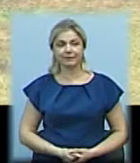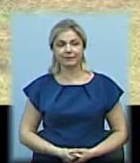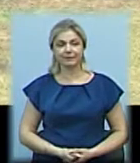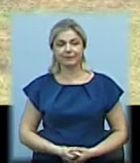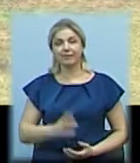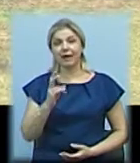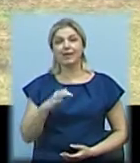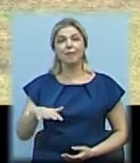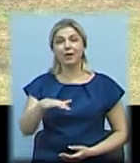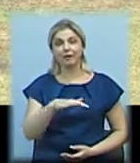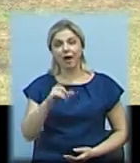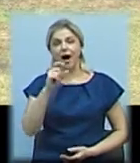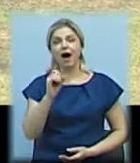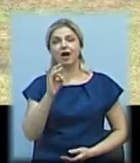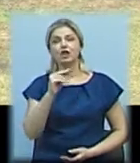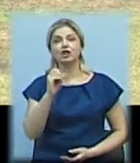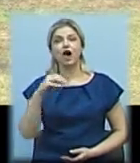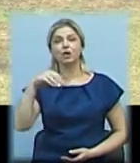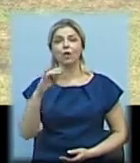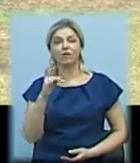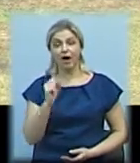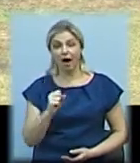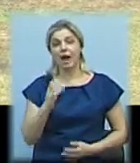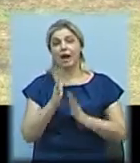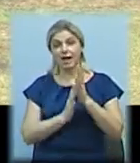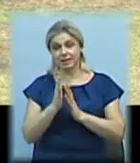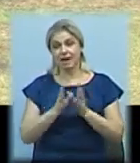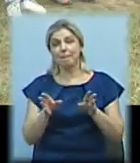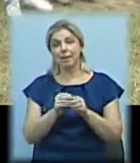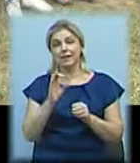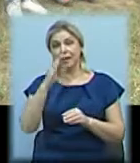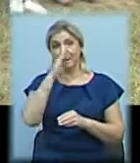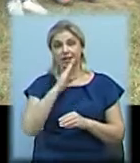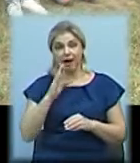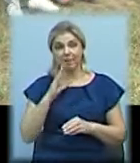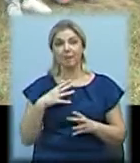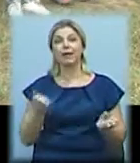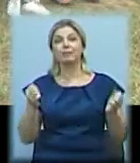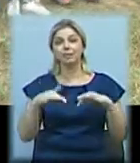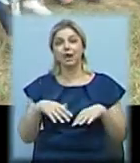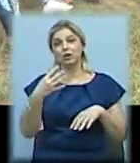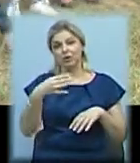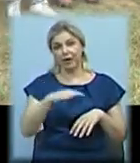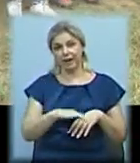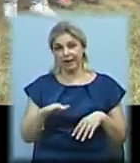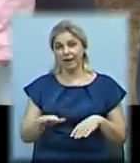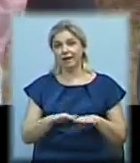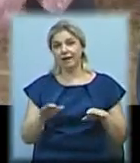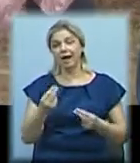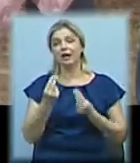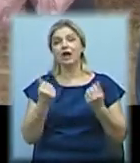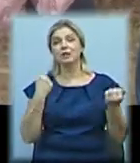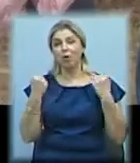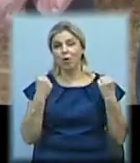На галявині Харчатівського лісу разом зі своїми батьками зібралось близько 40 дітей. Малеча танцює, грає та займається